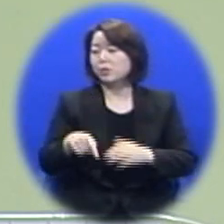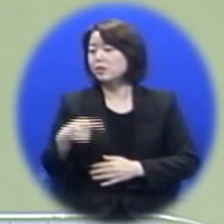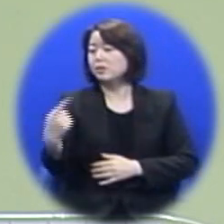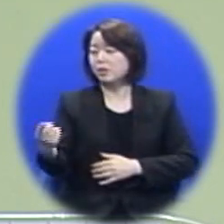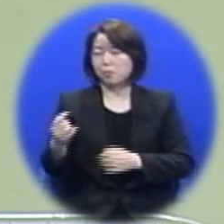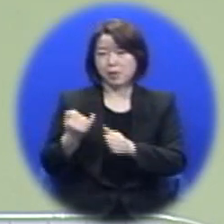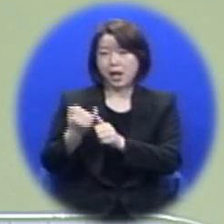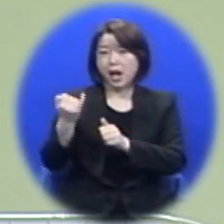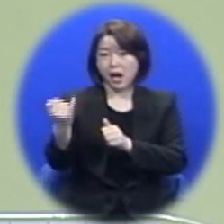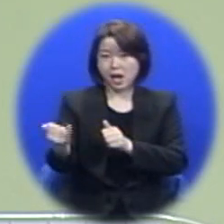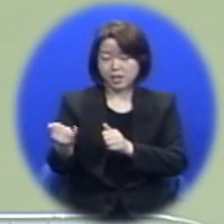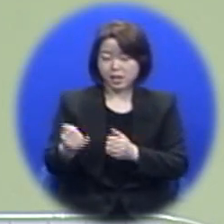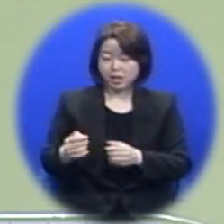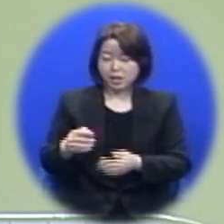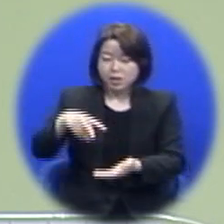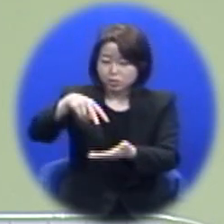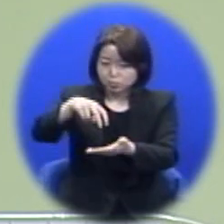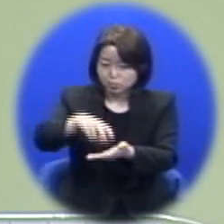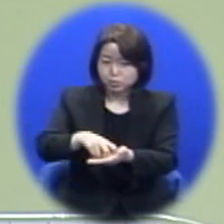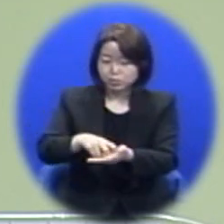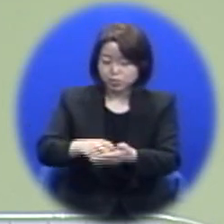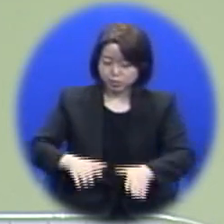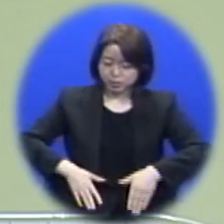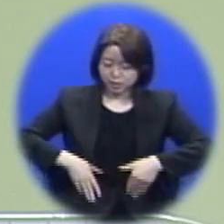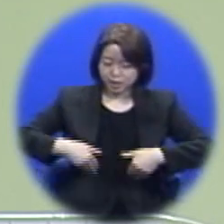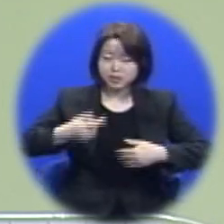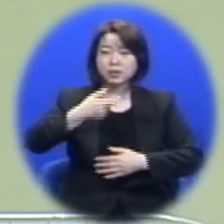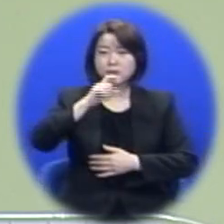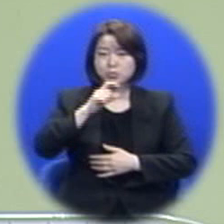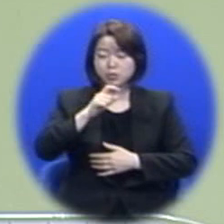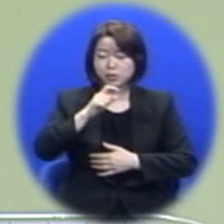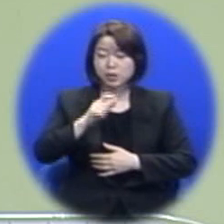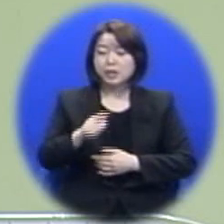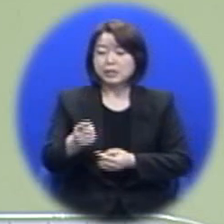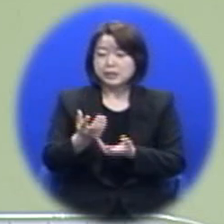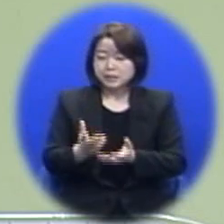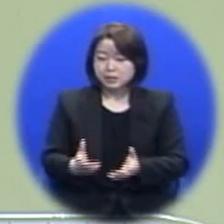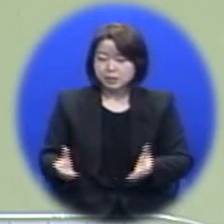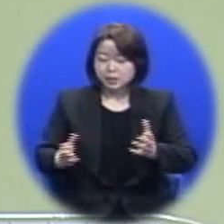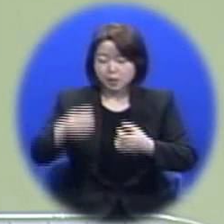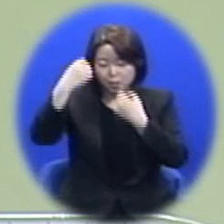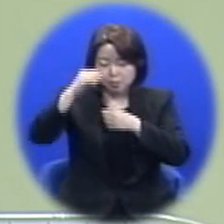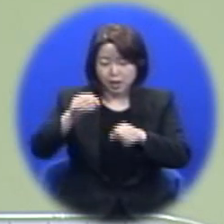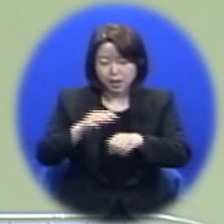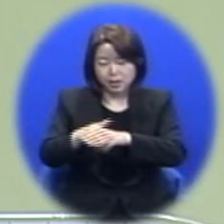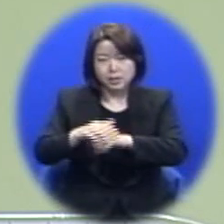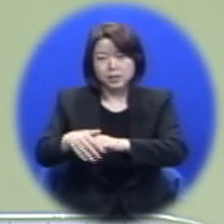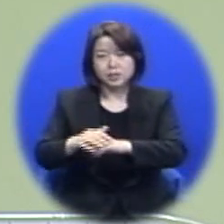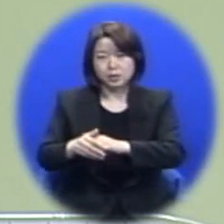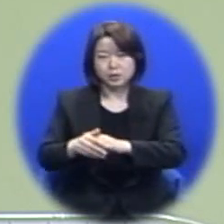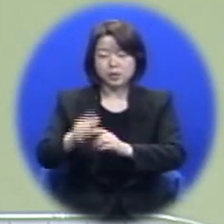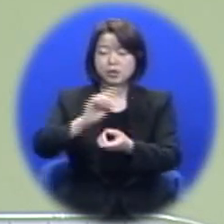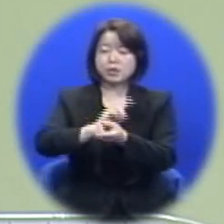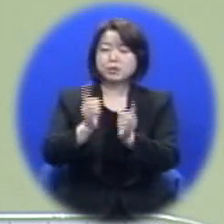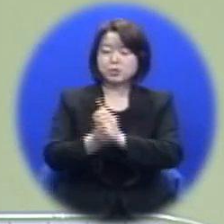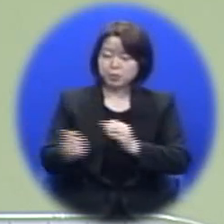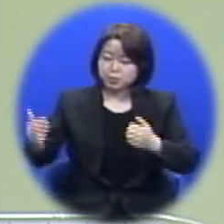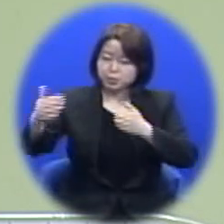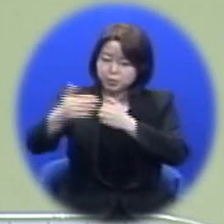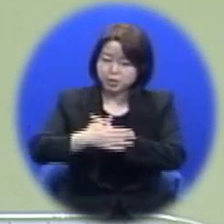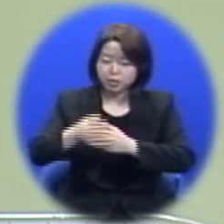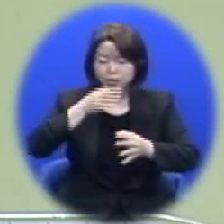물 앞에 무릎을 꿇고 따뜻한 물로 그 발을 써주고 서로가 끌어안고 통곡하고